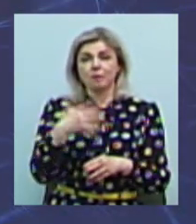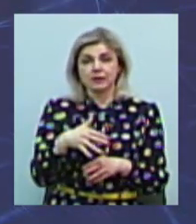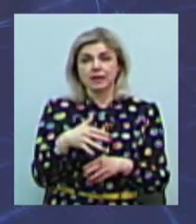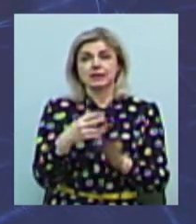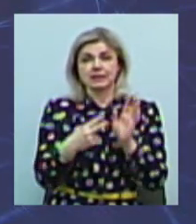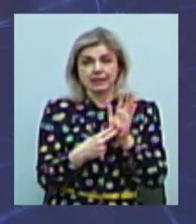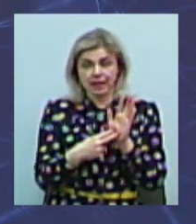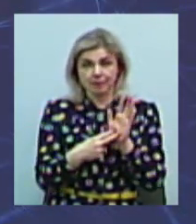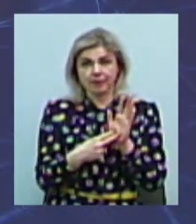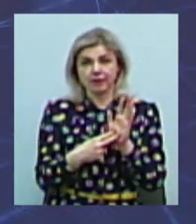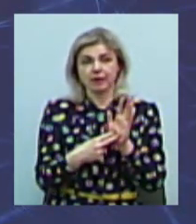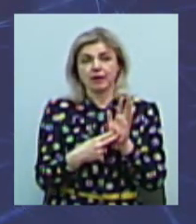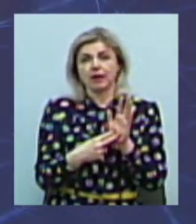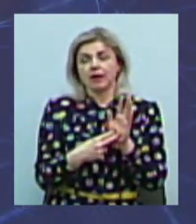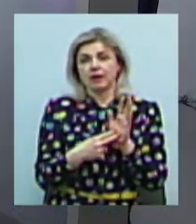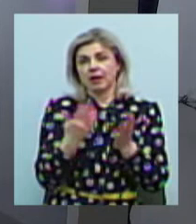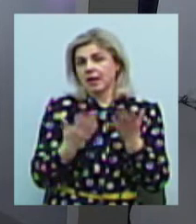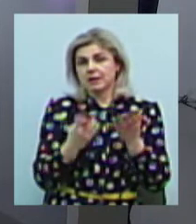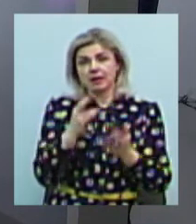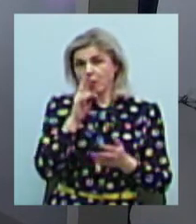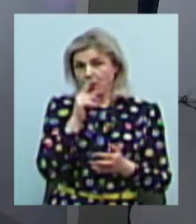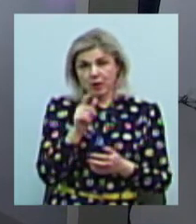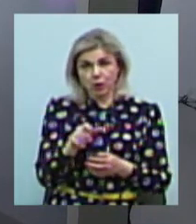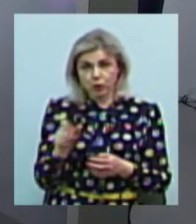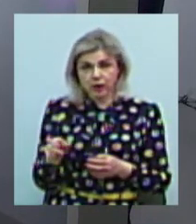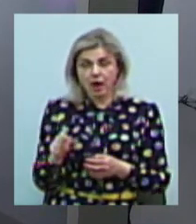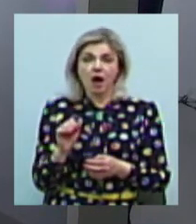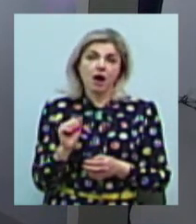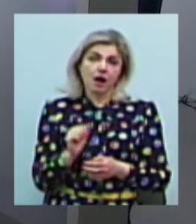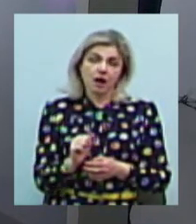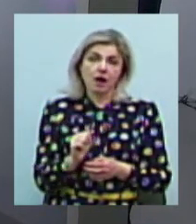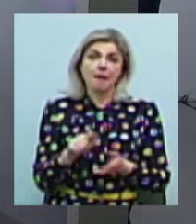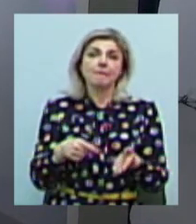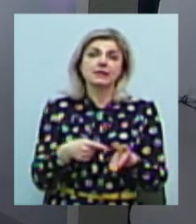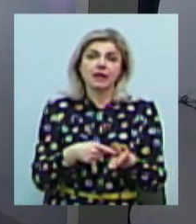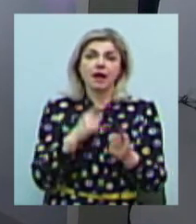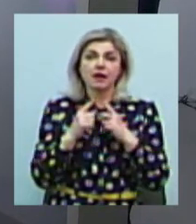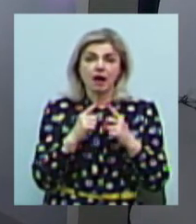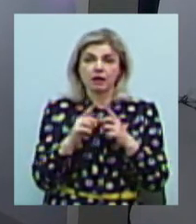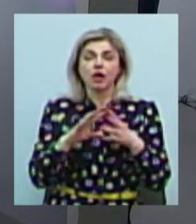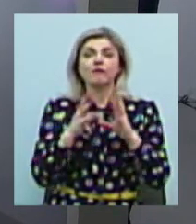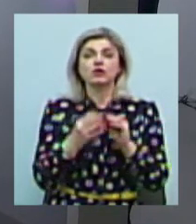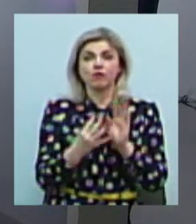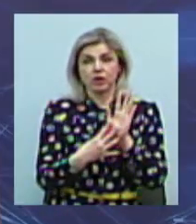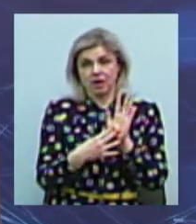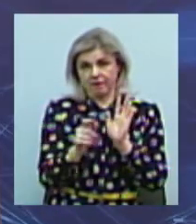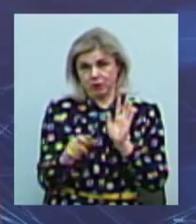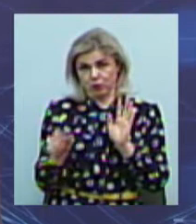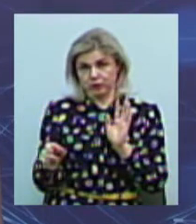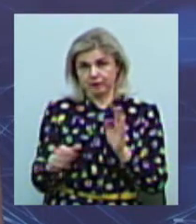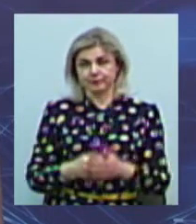157, якщо не помиляюсь, людей, а в міській раді всього 9